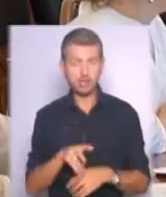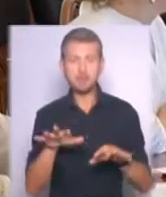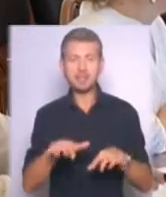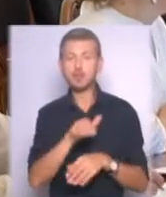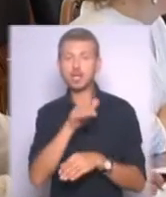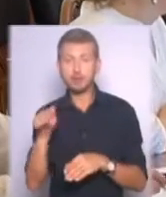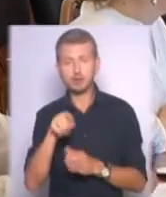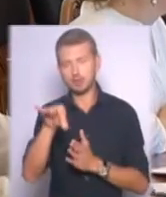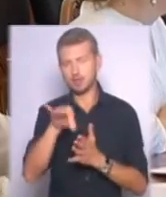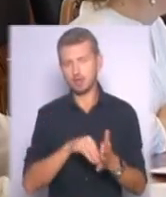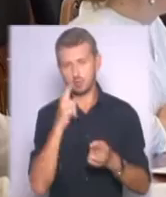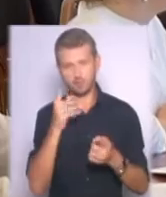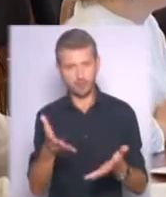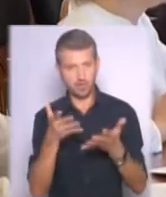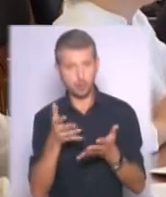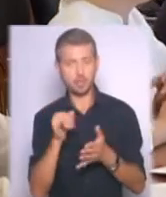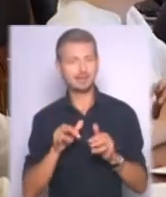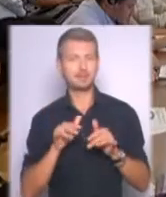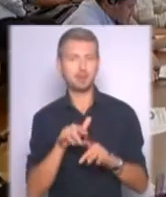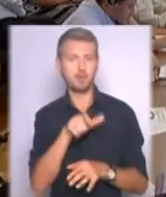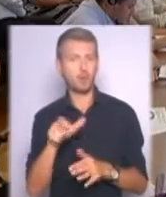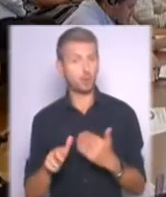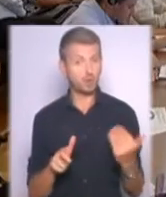її відразу видно. І вже справа людей – не